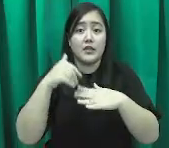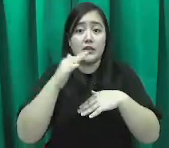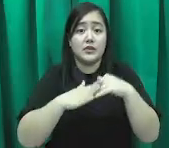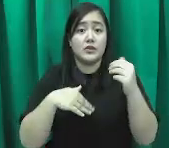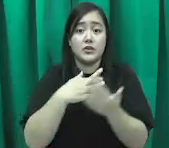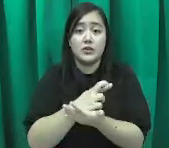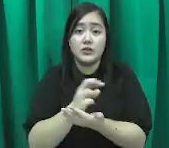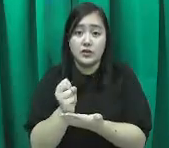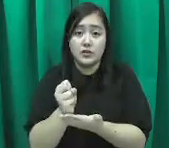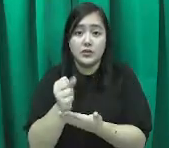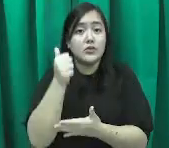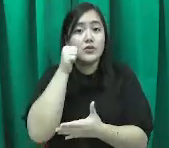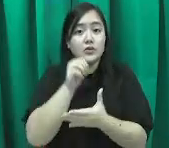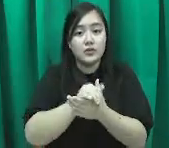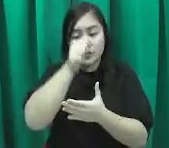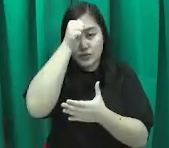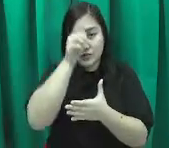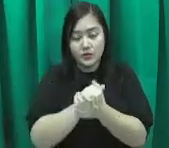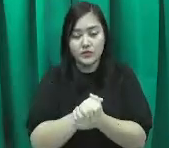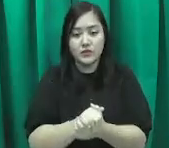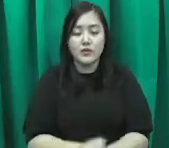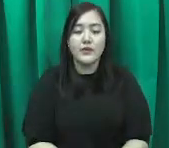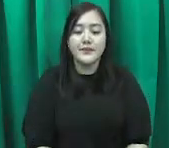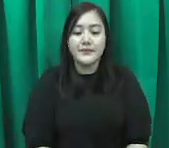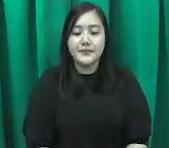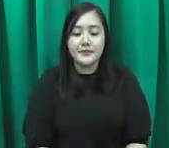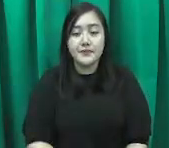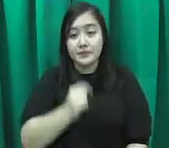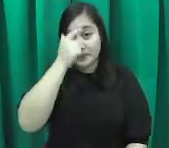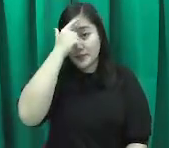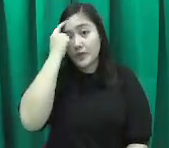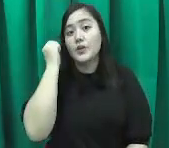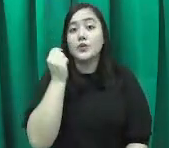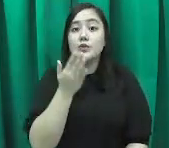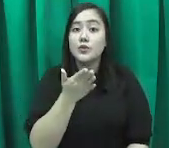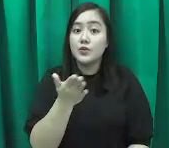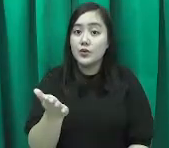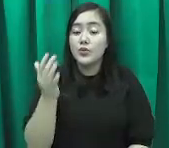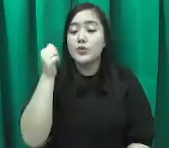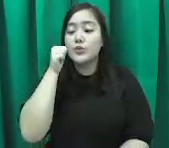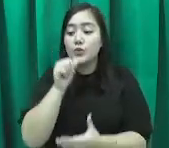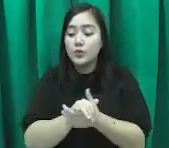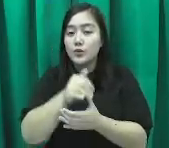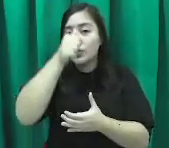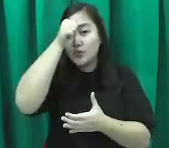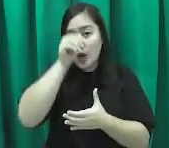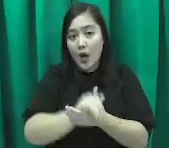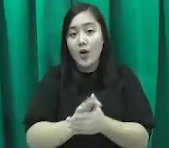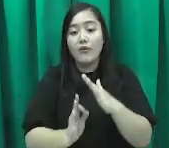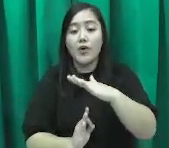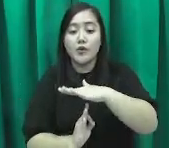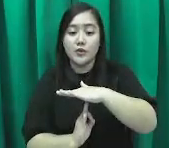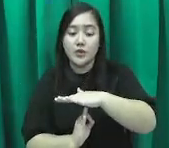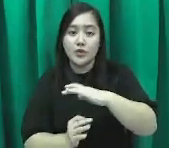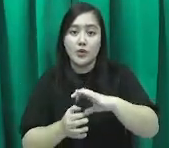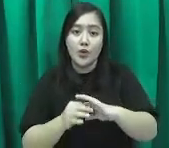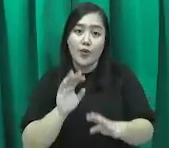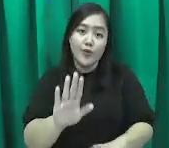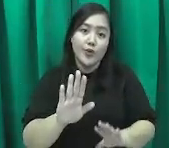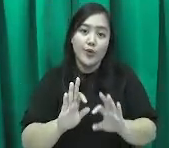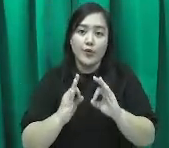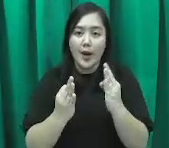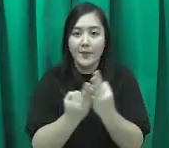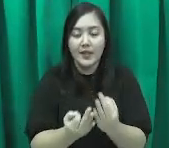and wife. Dapat kasi kayo talaga yun. Diba kayo yung dalawang pillar doon, kayo yung dalawang pundasyon doon. Yes. Paano mo